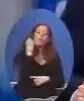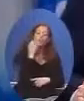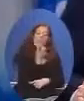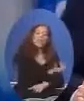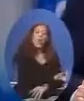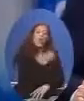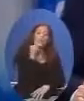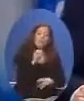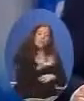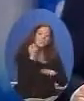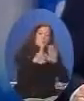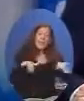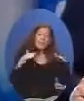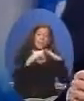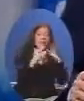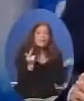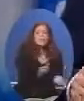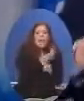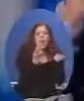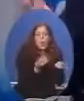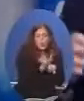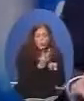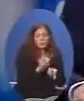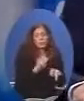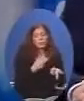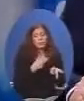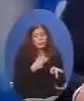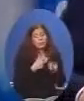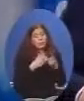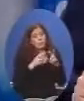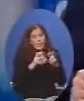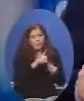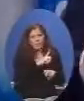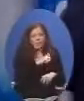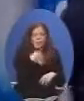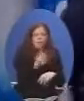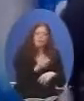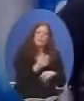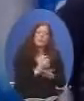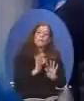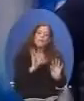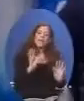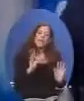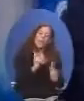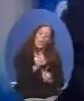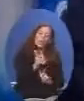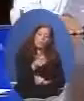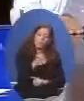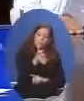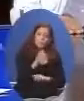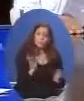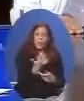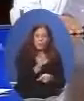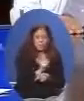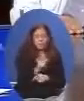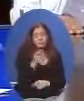נוטלים ילדים מהוריהם בקלות יתר. הייתי במונחים צבאיים, הייתי אומר, לוחצים בקלות על ההדק. באולפנינו